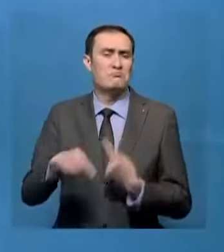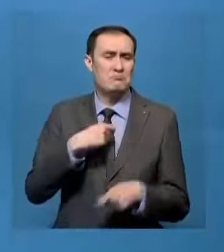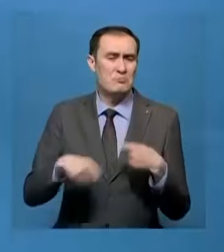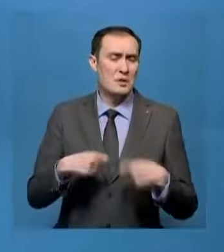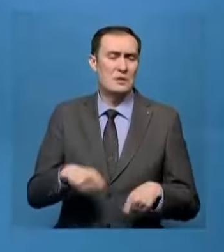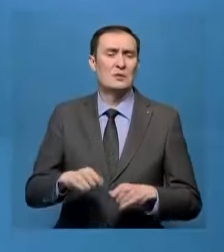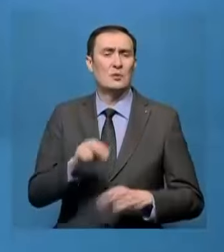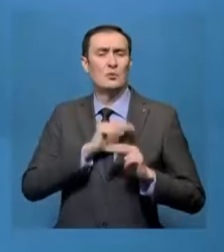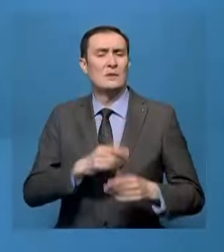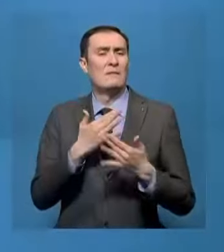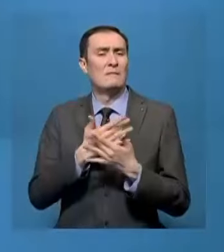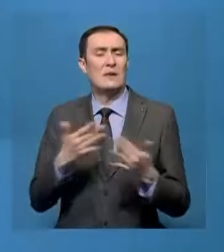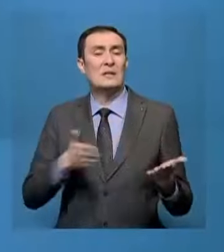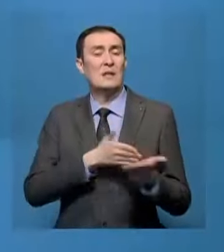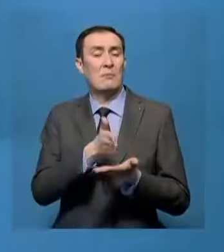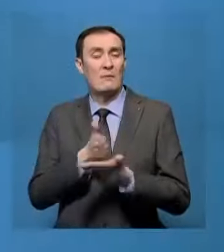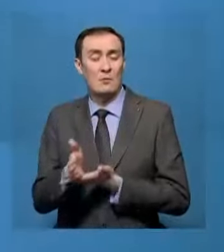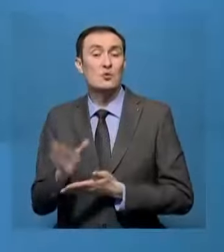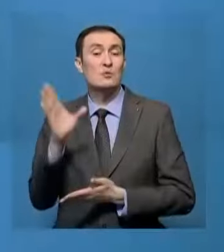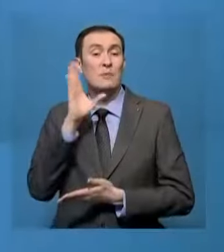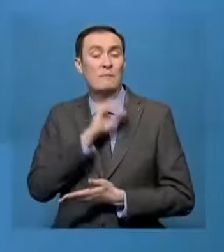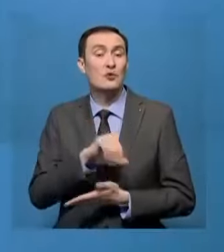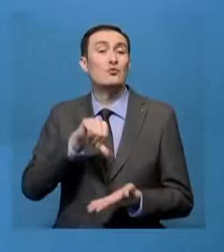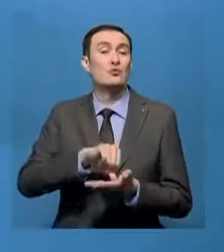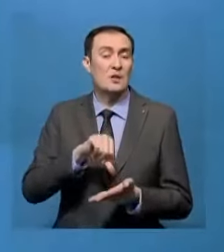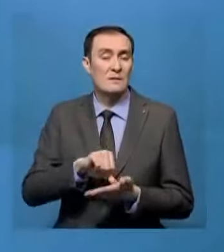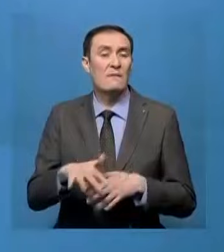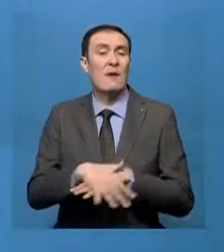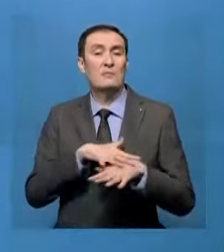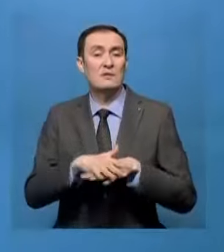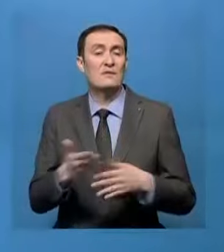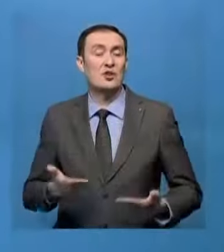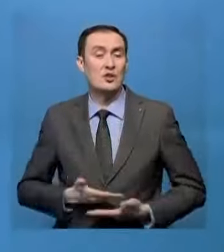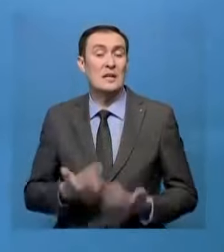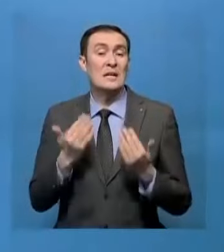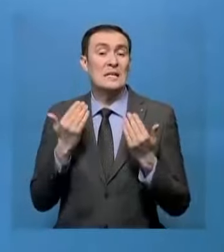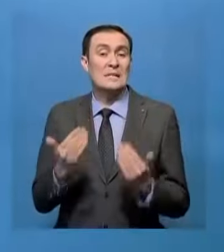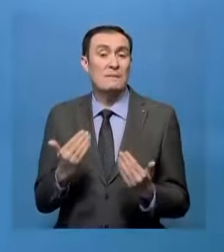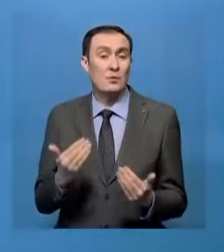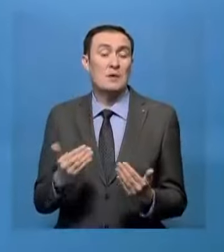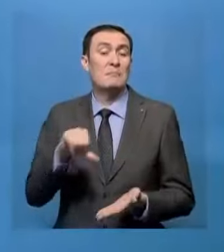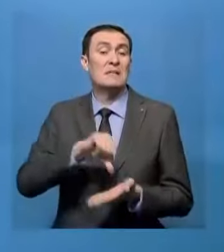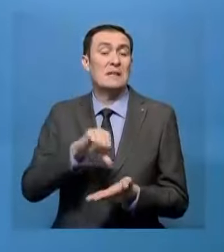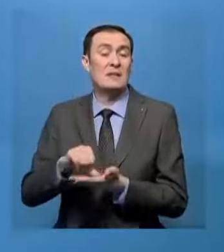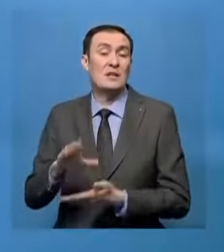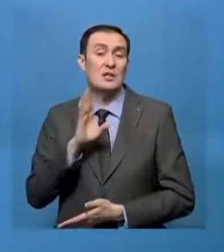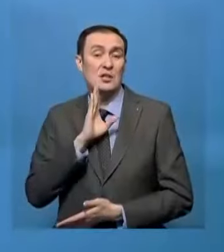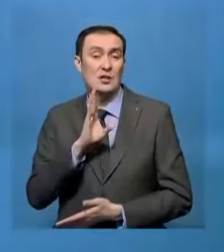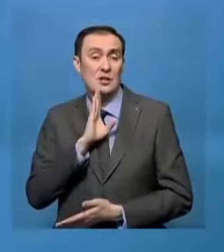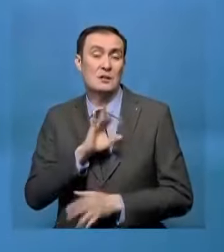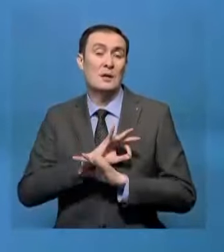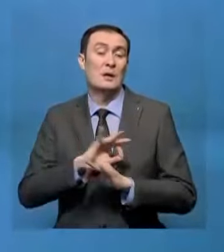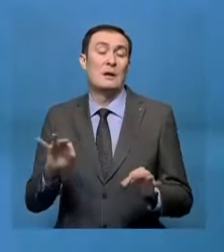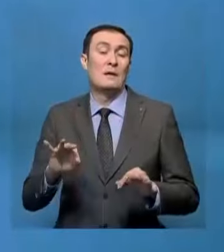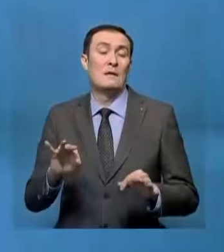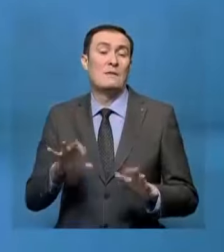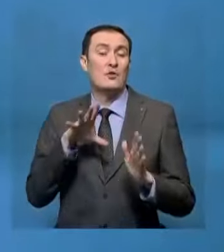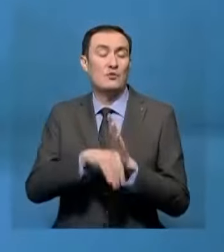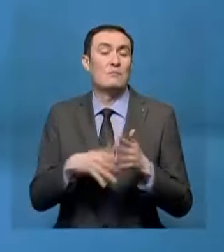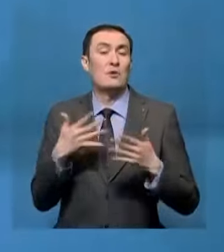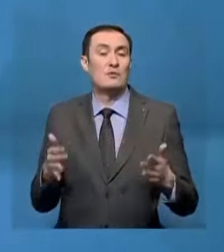в самых разных отраслях. При этом успевают участвовать и в общественной жизни. Сегодня представительниц прекрасного пола,